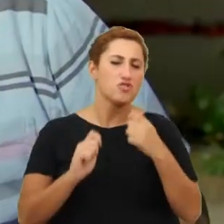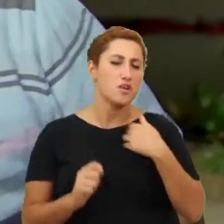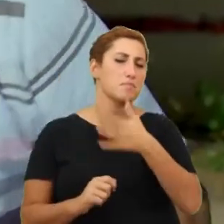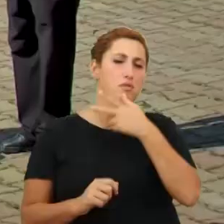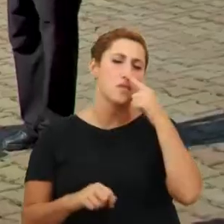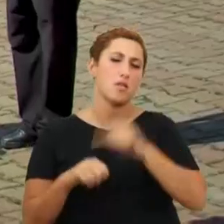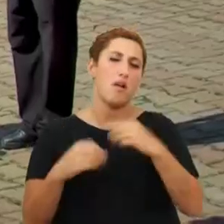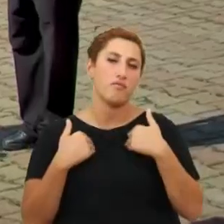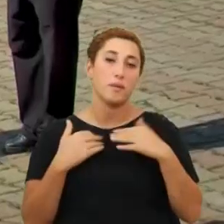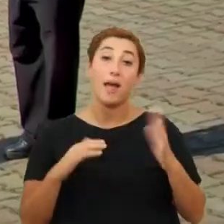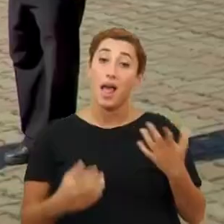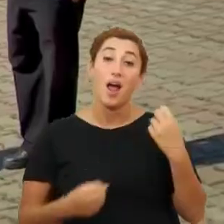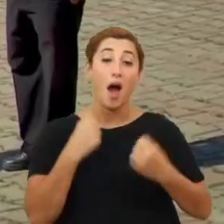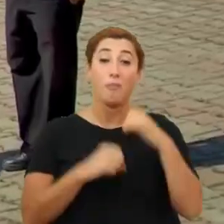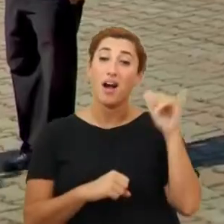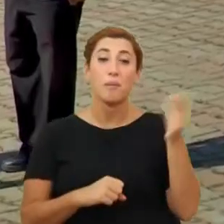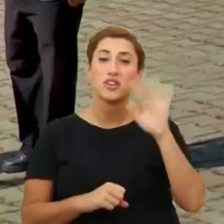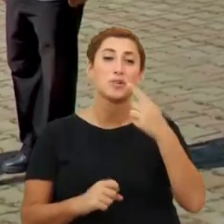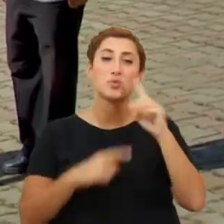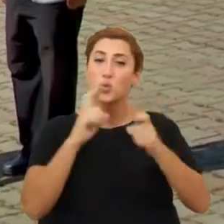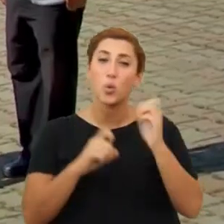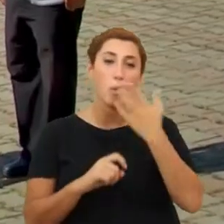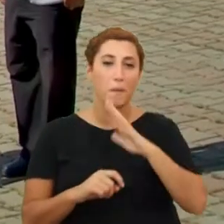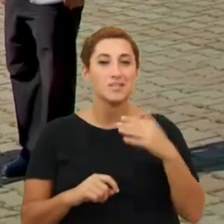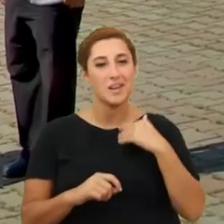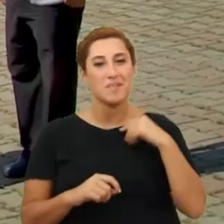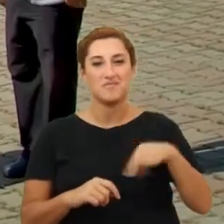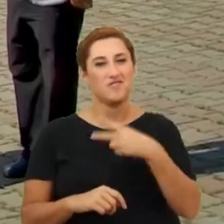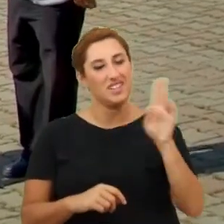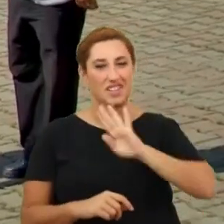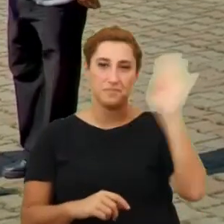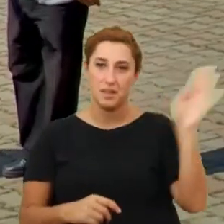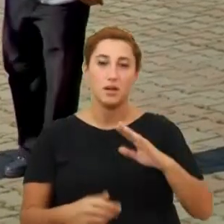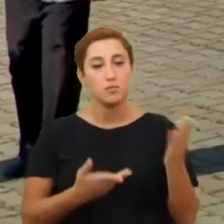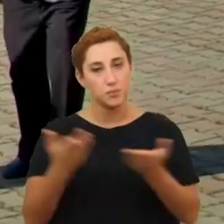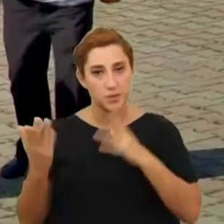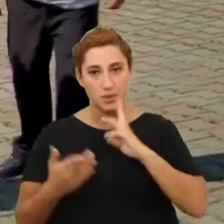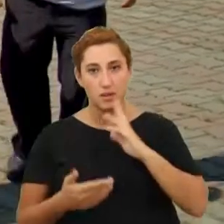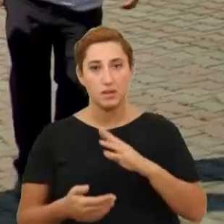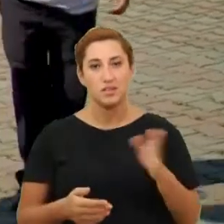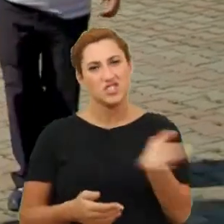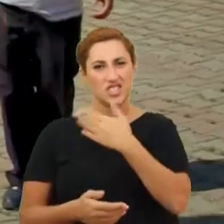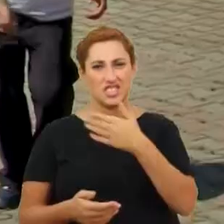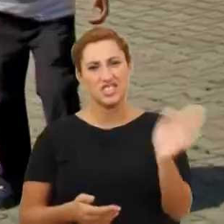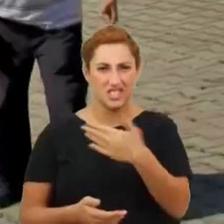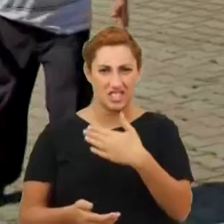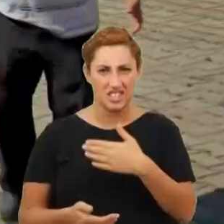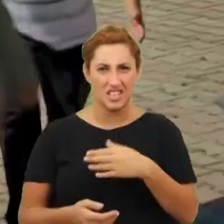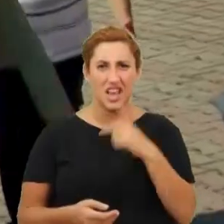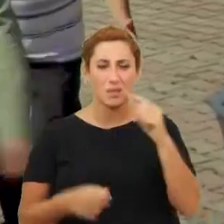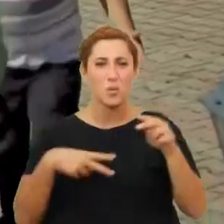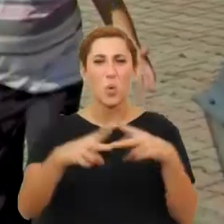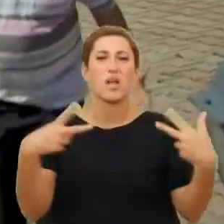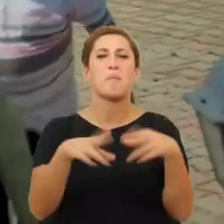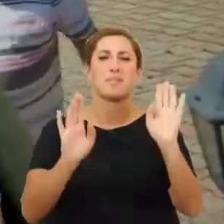Nurhancığım. Eğer arabamla ilgili başka bir sorun yoksa ben artık villaya geçeyim ya. Buyurun efendim. Çıkın oradan, çıkın. Adamı